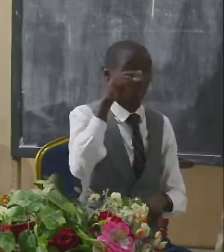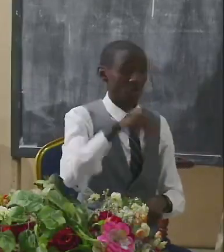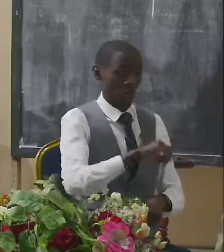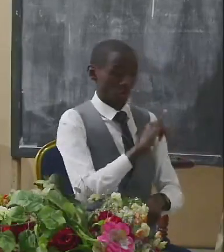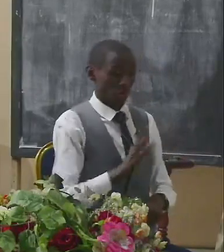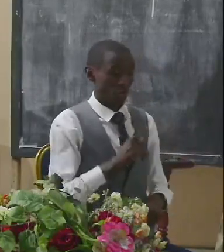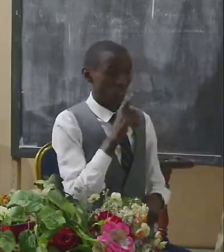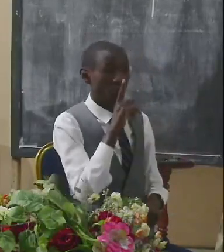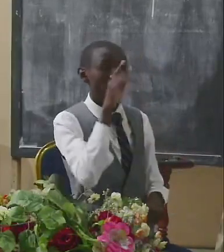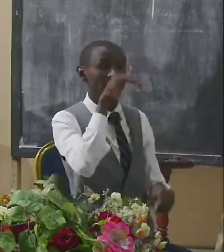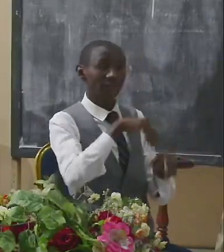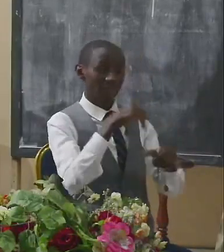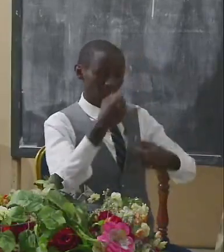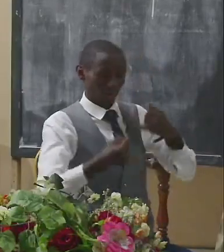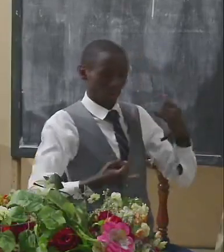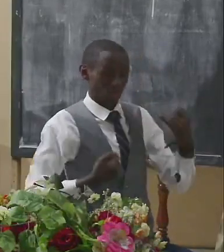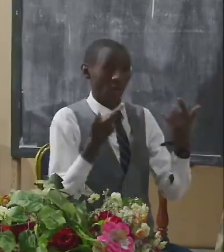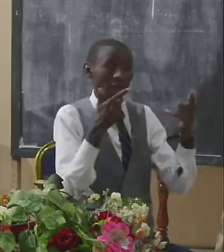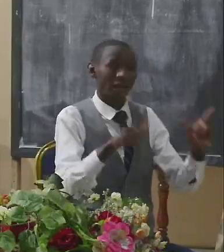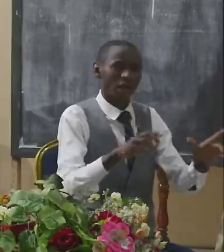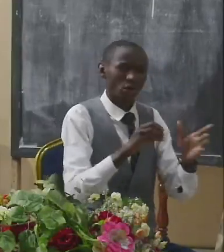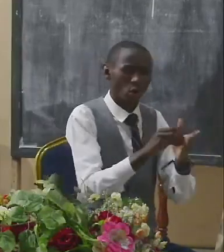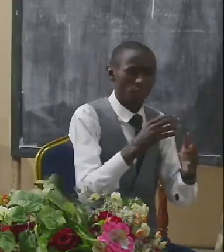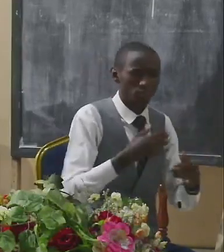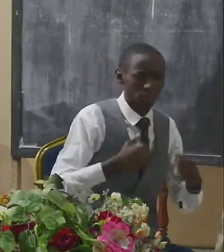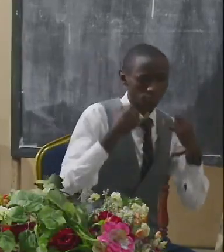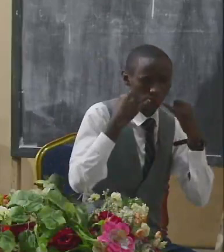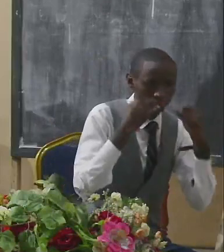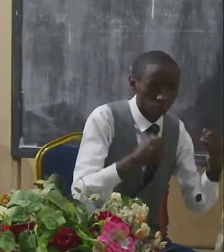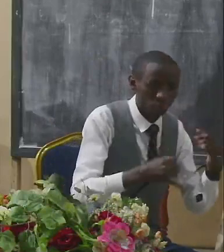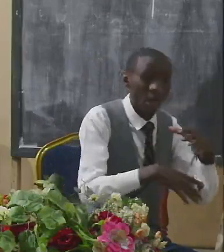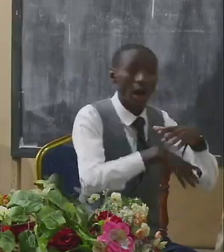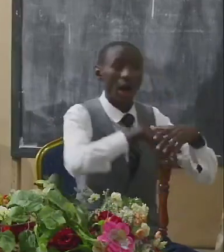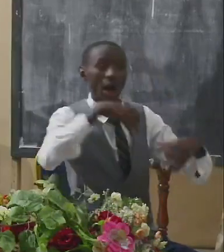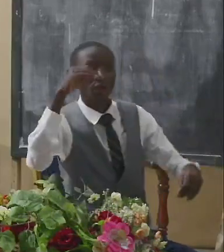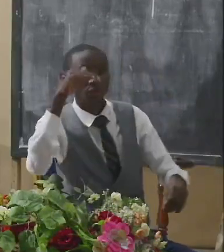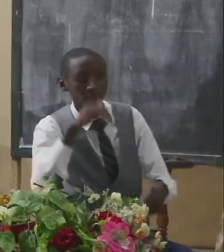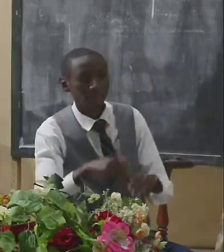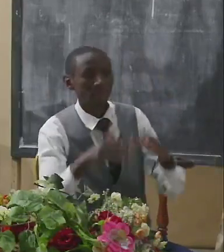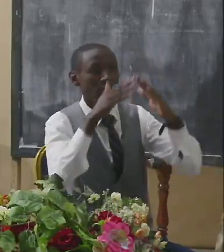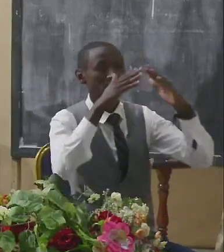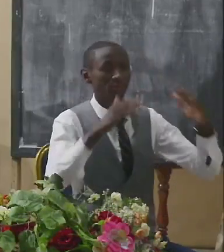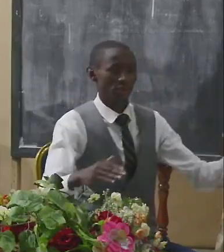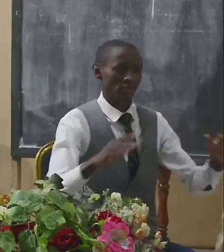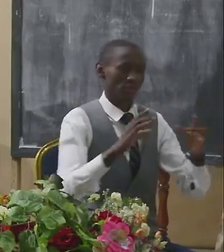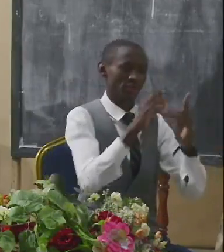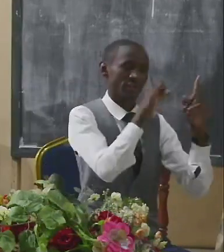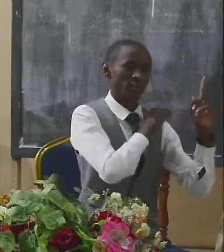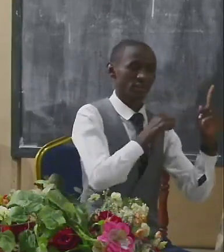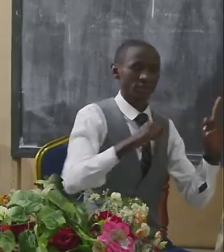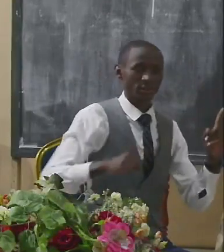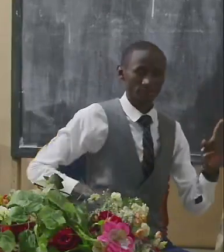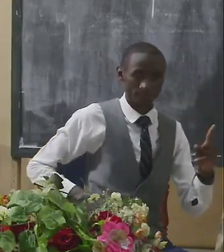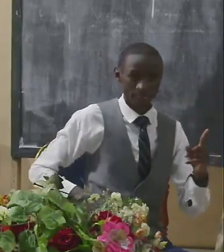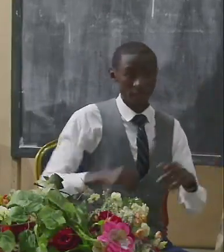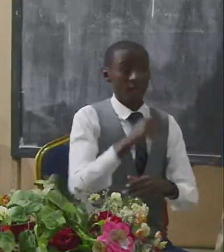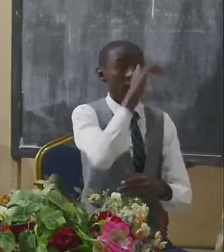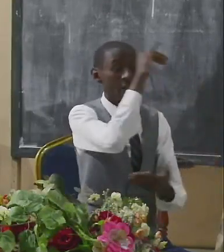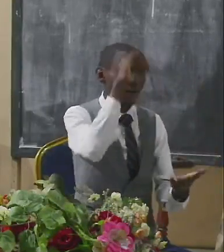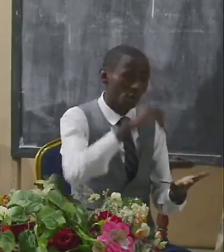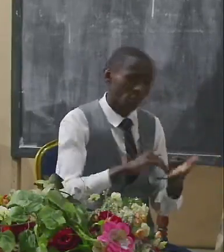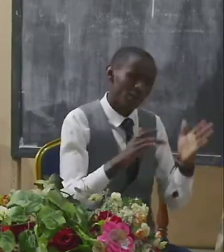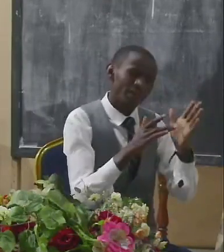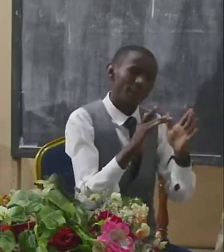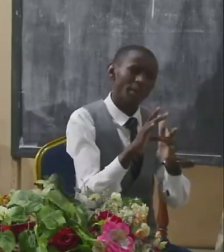dans la joie niko katika quand furaha, on me dit, wakati allons dans la maison du Seigneur. Twende nyumbani mwa Bwana. Et la Bible ajoute,